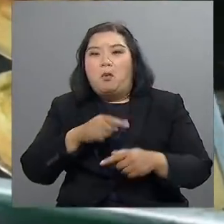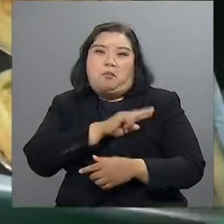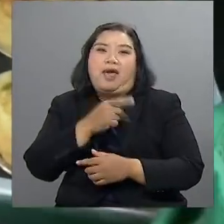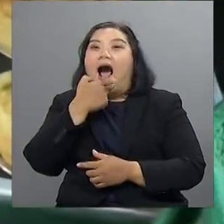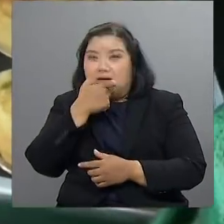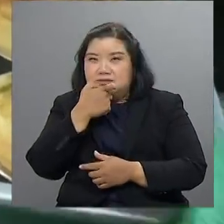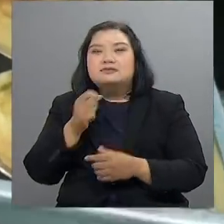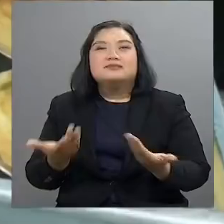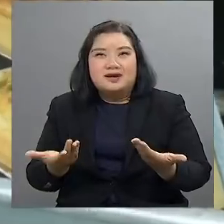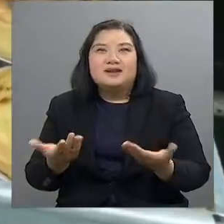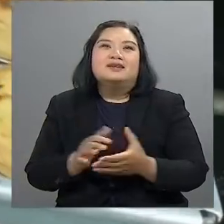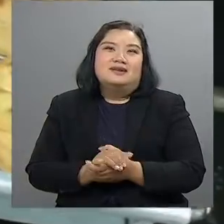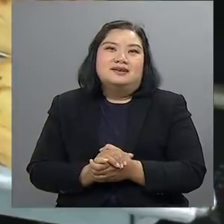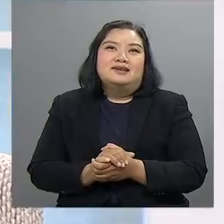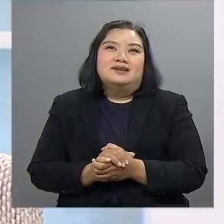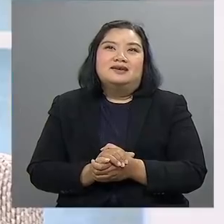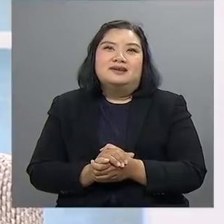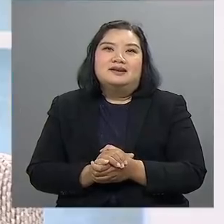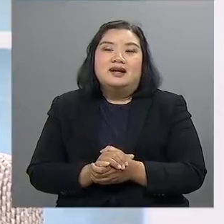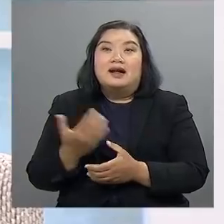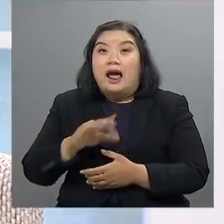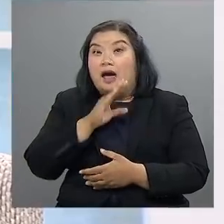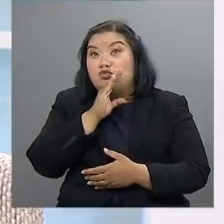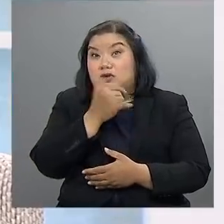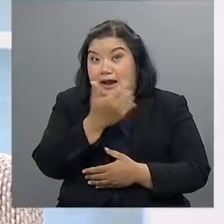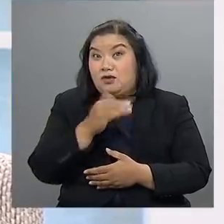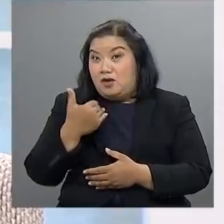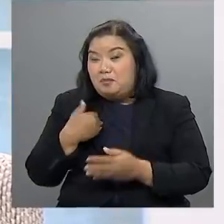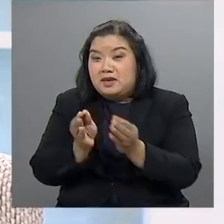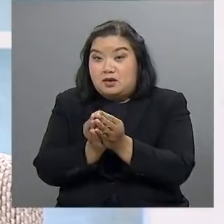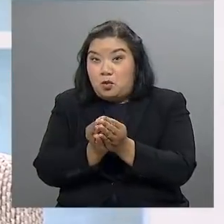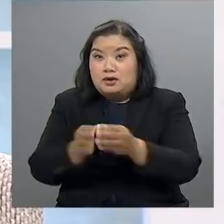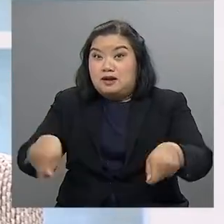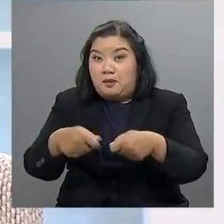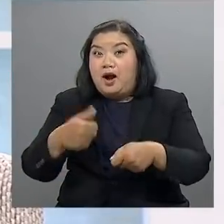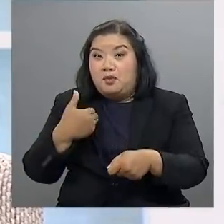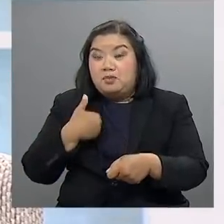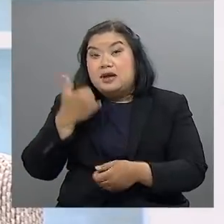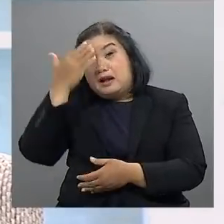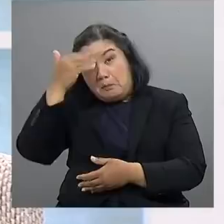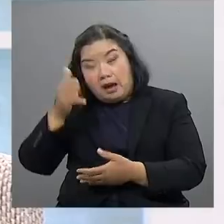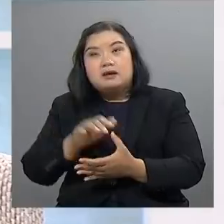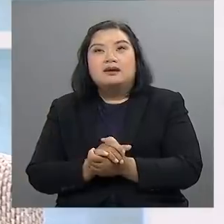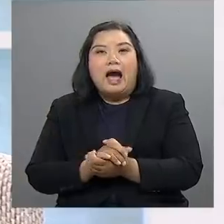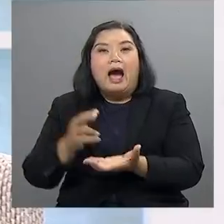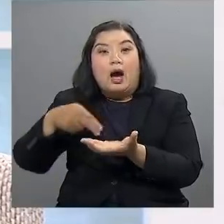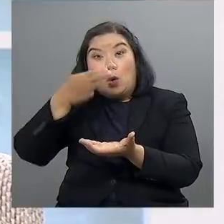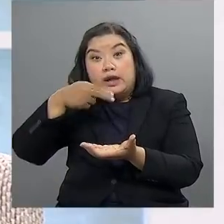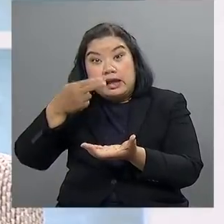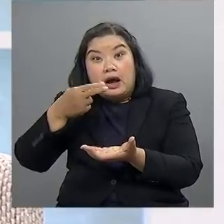ทาร์ตไข่ไม่พอต้องกินของคาวต่ออีกนะครับพูดถึงก๋วยเตี๋ยวเรือมีทุกจังหวัดใช่ไหมเดินไปทางไหนก็มีก๋วยเตี๋ยว